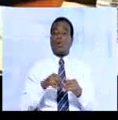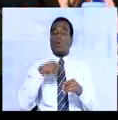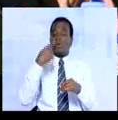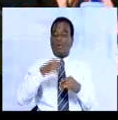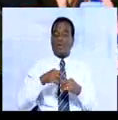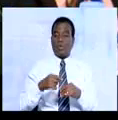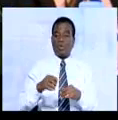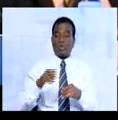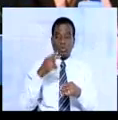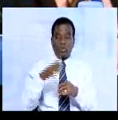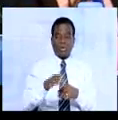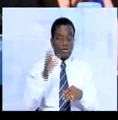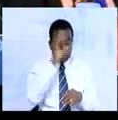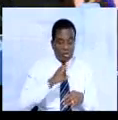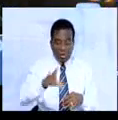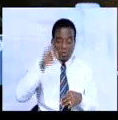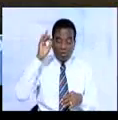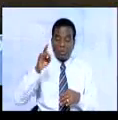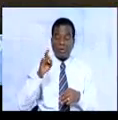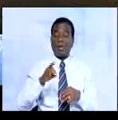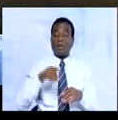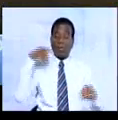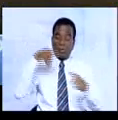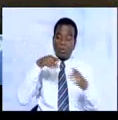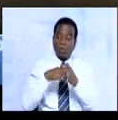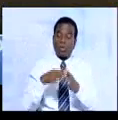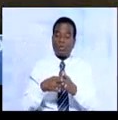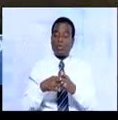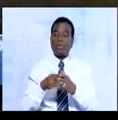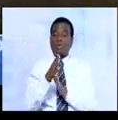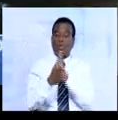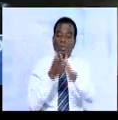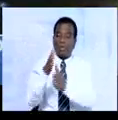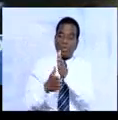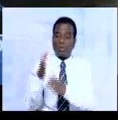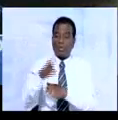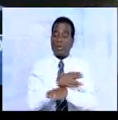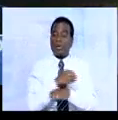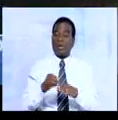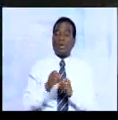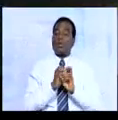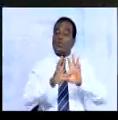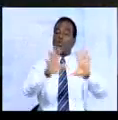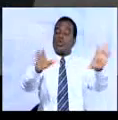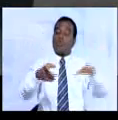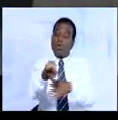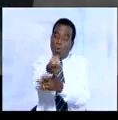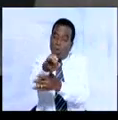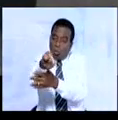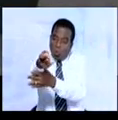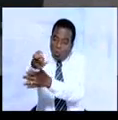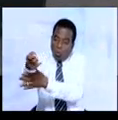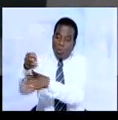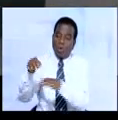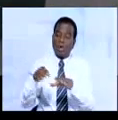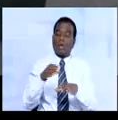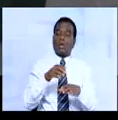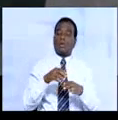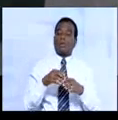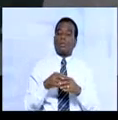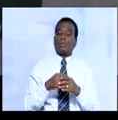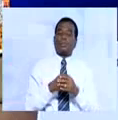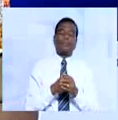nécessité de trouver des voies et moyens pour lutter contre le trafic, la circulation et la prolifération des armes légères et de petit calibre